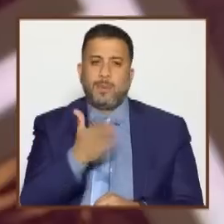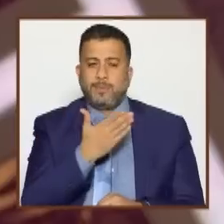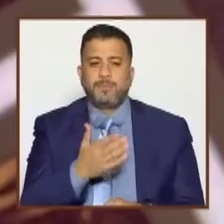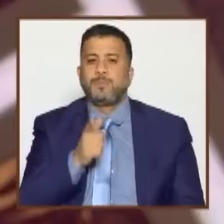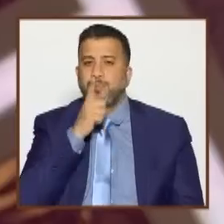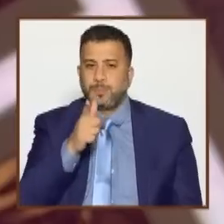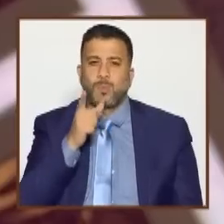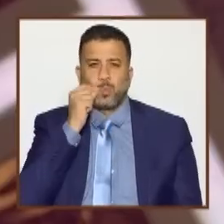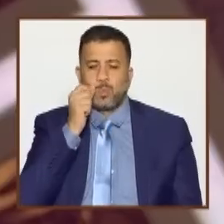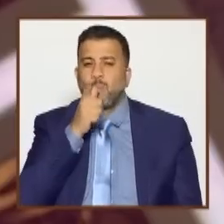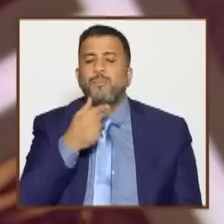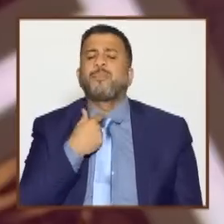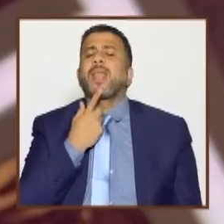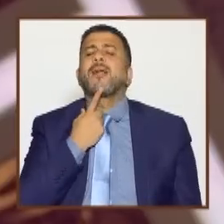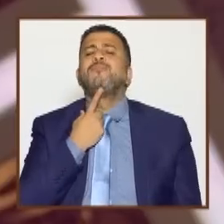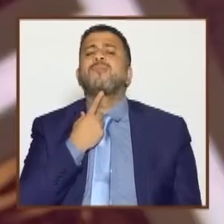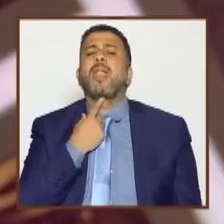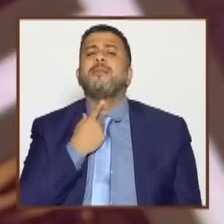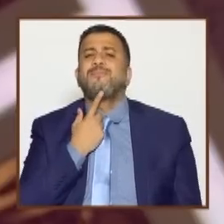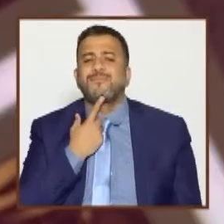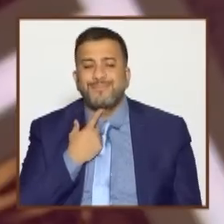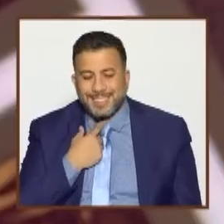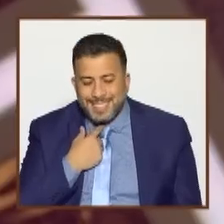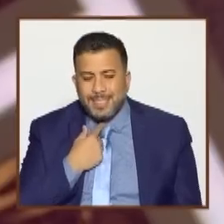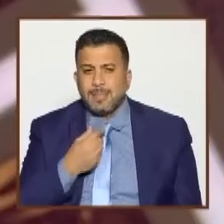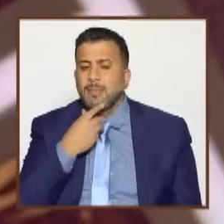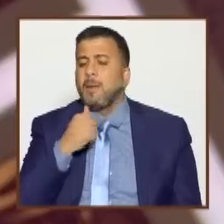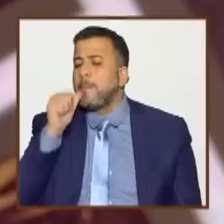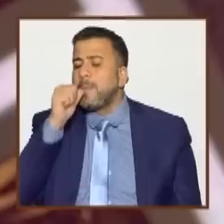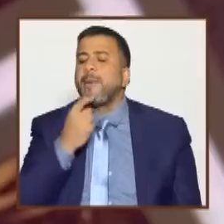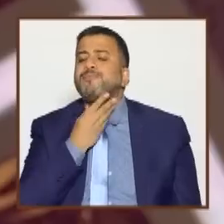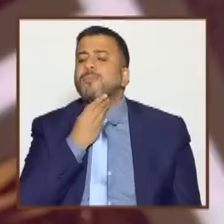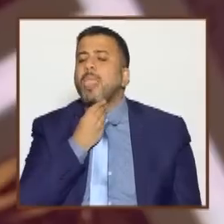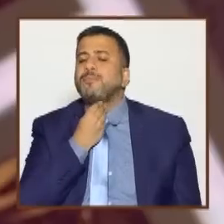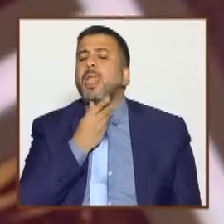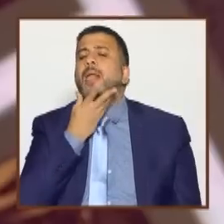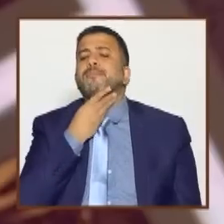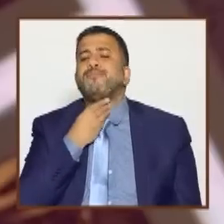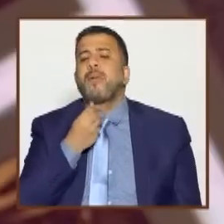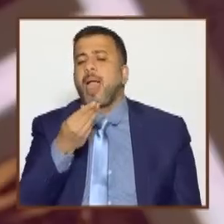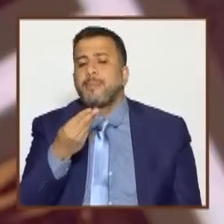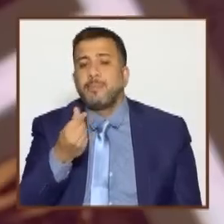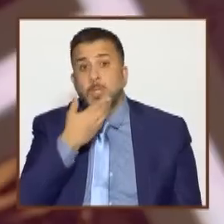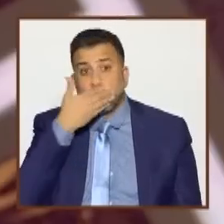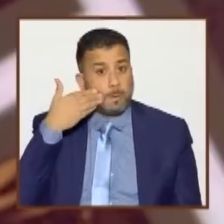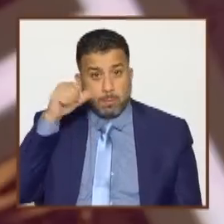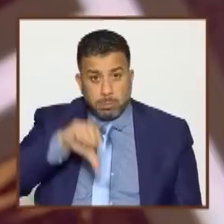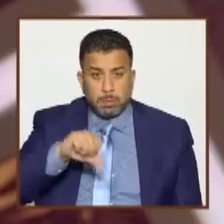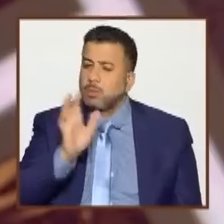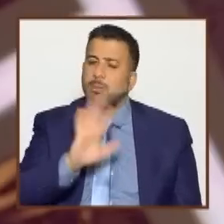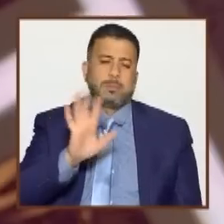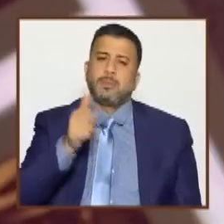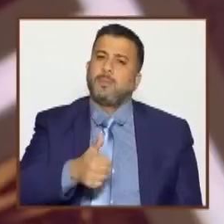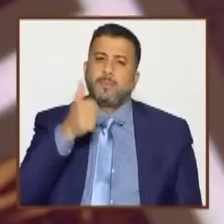الريق لا يفطر، فلو جمع الإنسان ريقه في فمه ثم بلعه لا يفطر. بعض العلماء